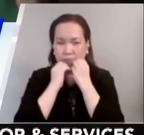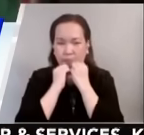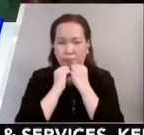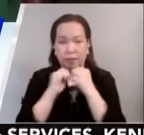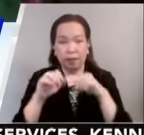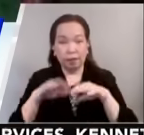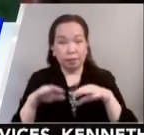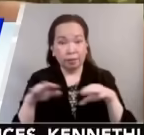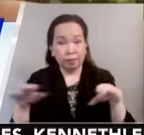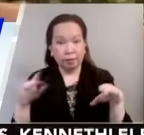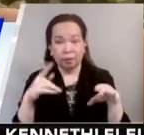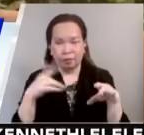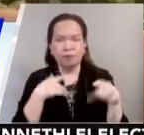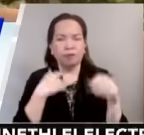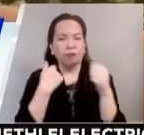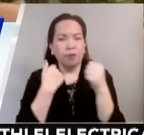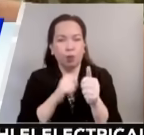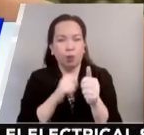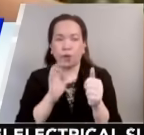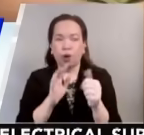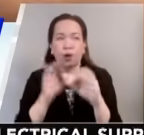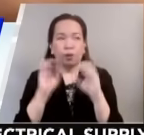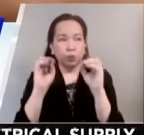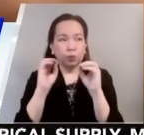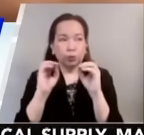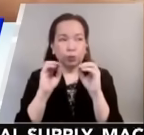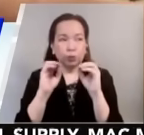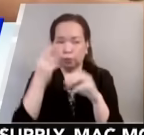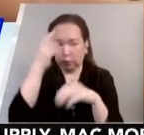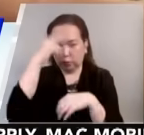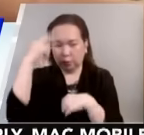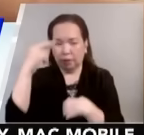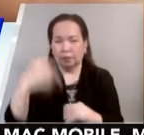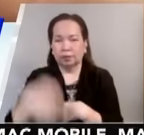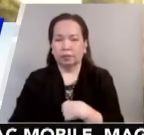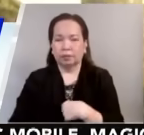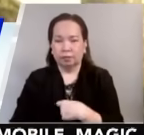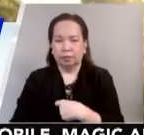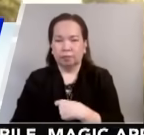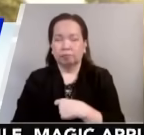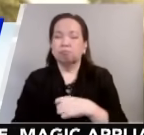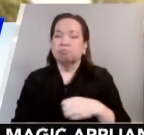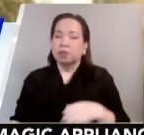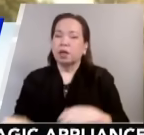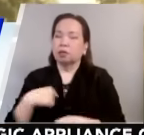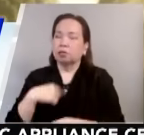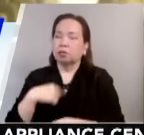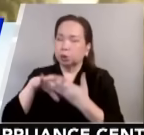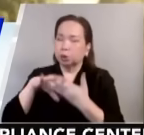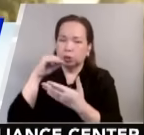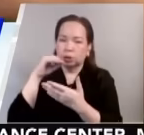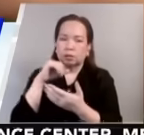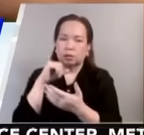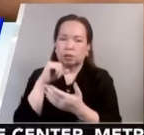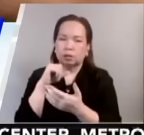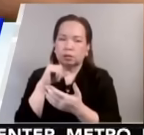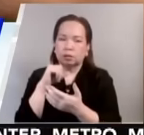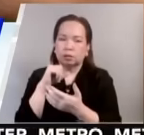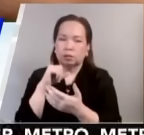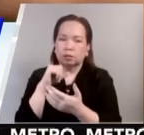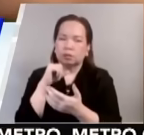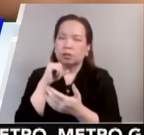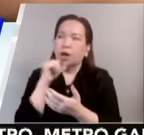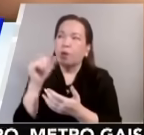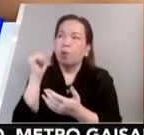naman daw ang mga Turo ni Rizal natutunan ko po sa kanya na hindi sa lahat ng pagkakataon ay produkto po ng banyaga yung ano madalas